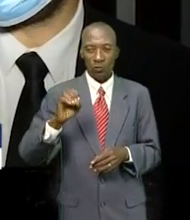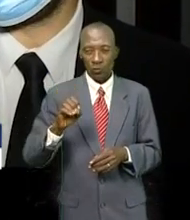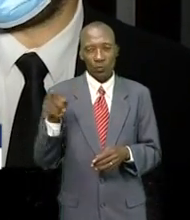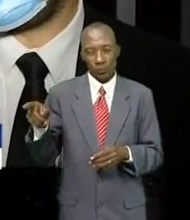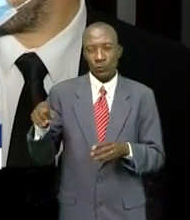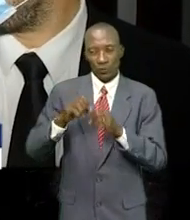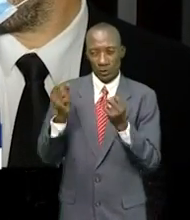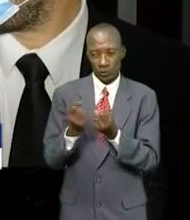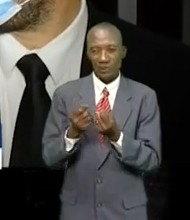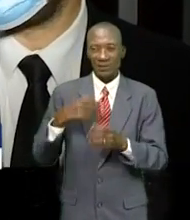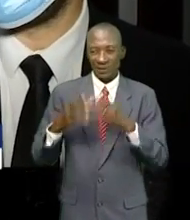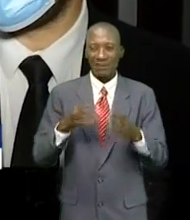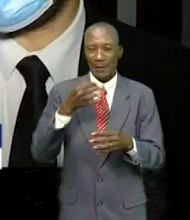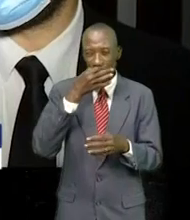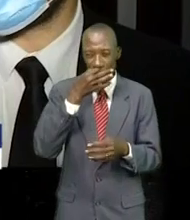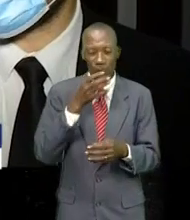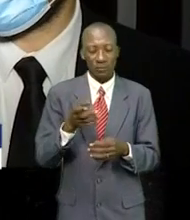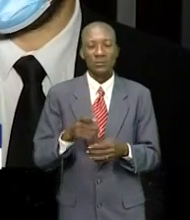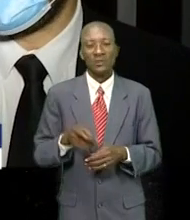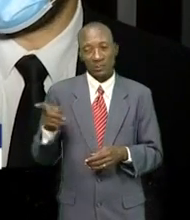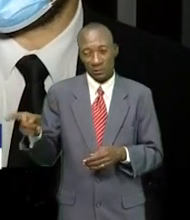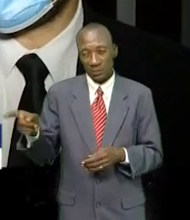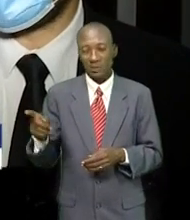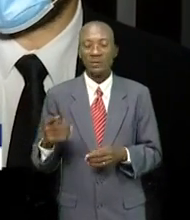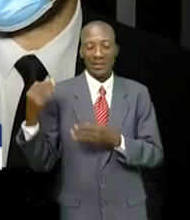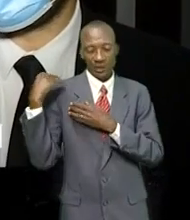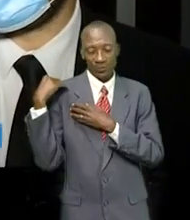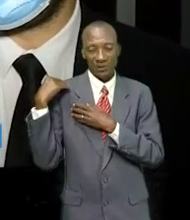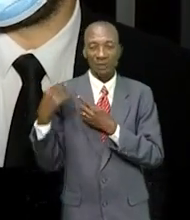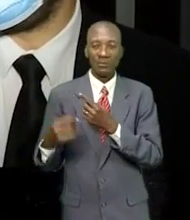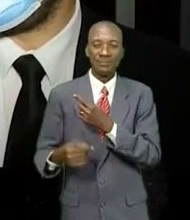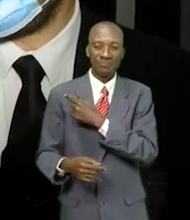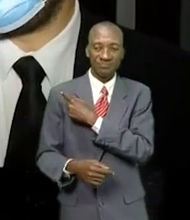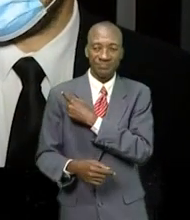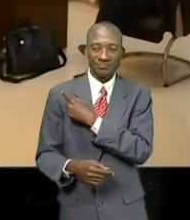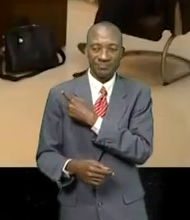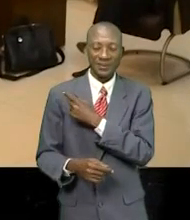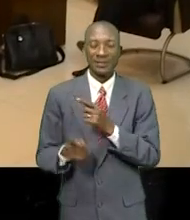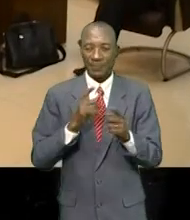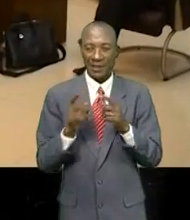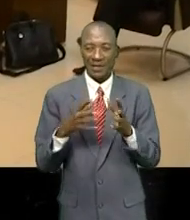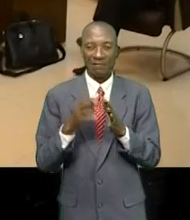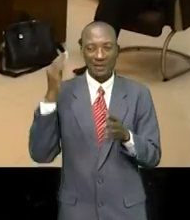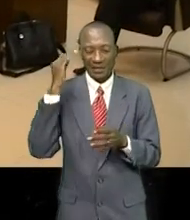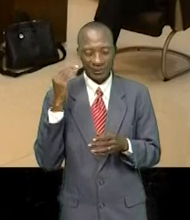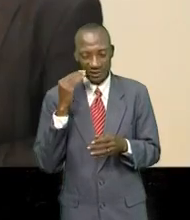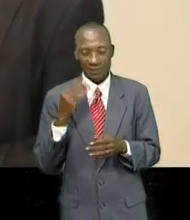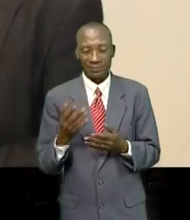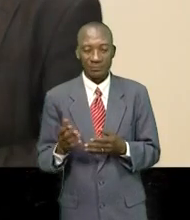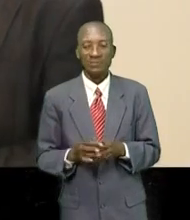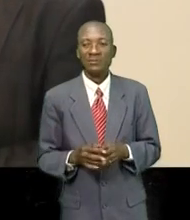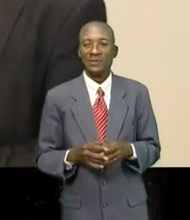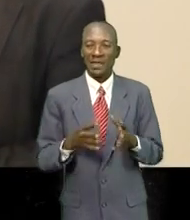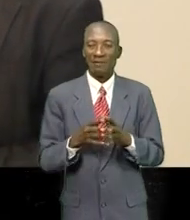gouvernement et avec les pays pour développer les ressources d'hydrocarbures et le pays. Avec les responsables des CEP